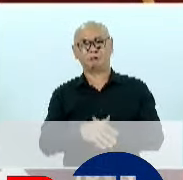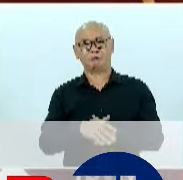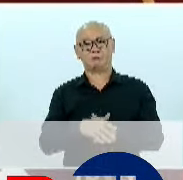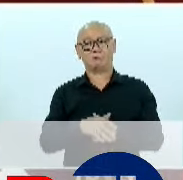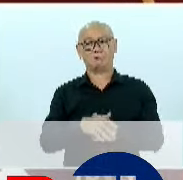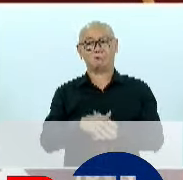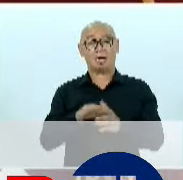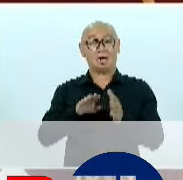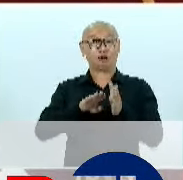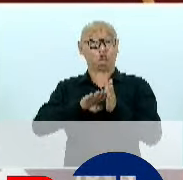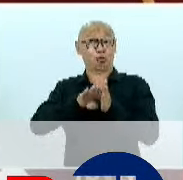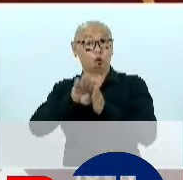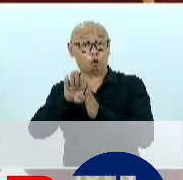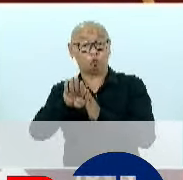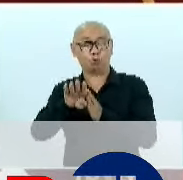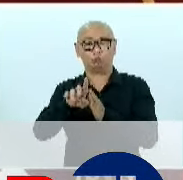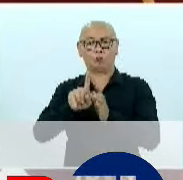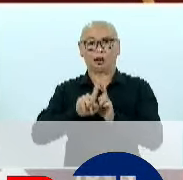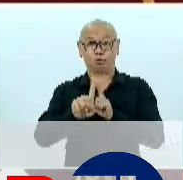tujuan kita bersama45